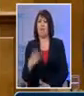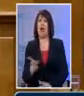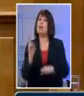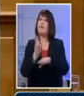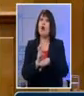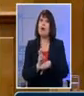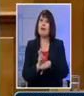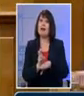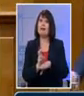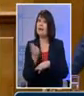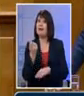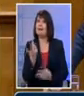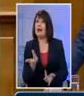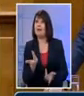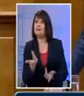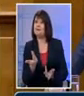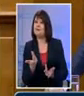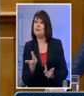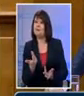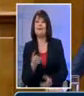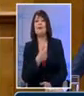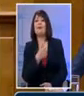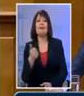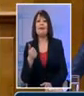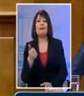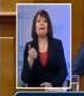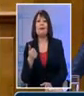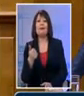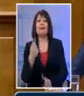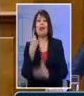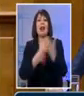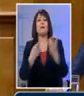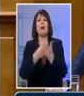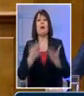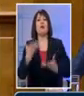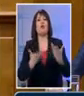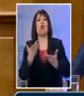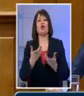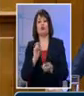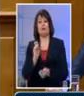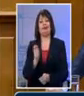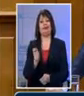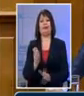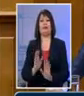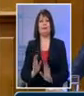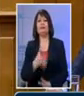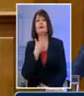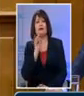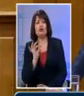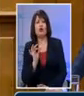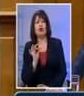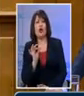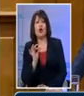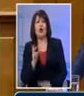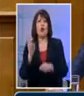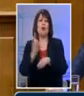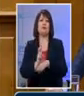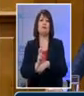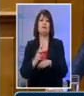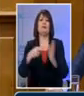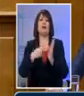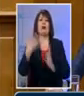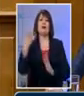Τα υπόλοιπα τα δώσατε για την κάλυψη των ελλειμμάτων του προϋπολογισμού. Και γι' αυτό το λόγο έχουν μείνει ακάλυπτες πληρωμές το